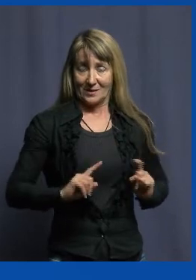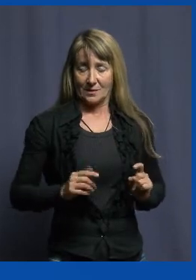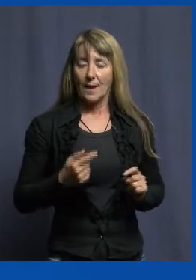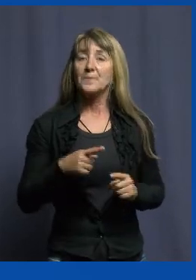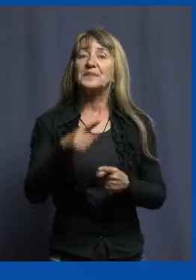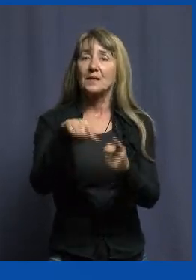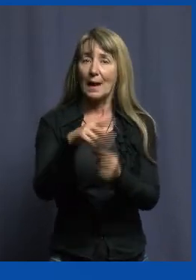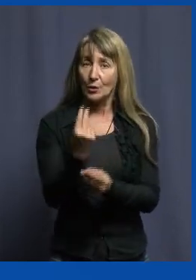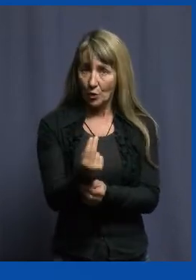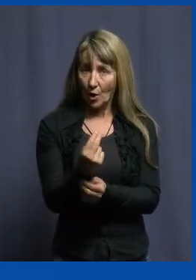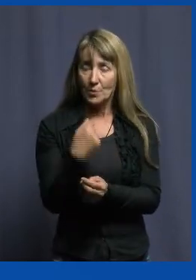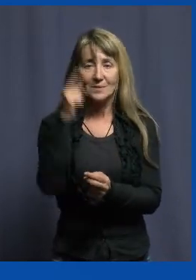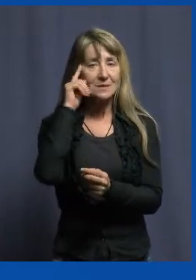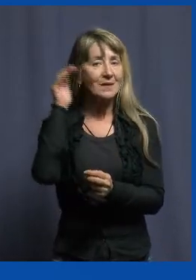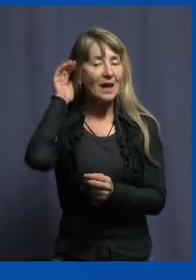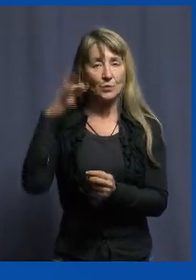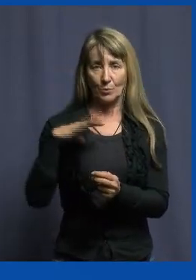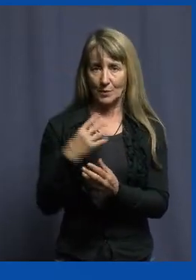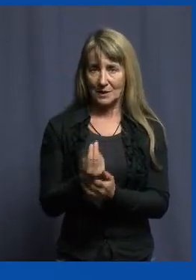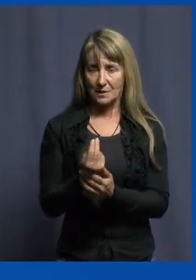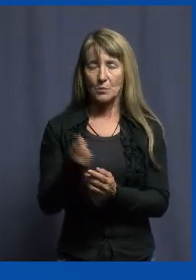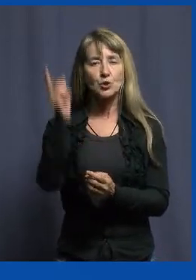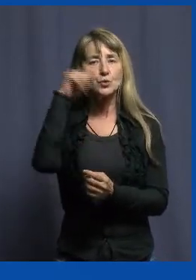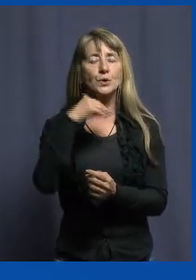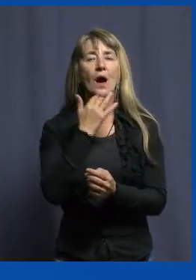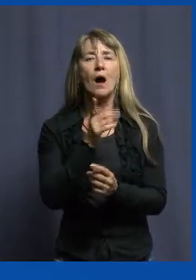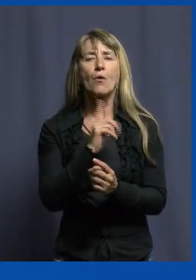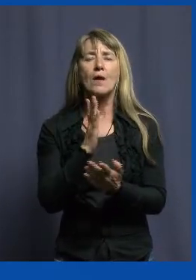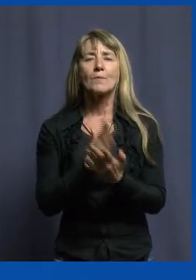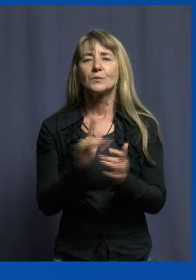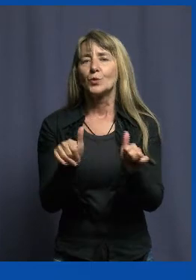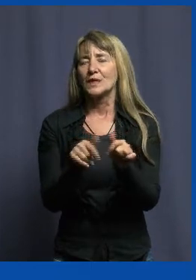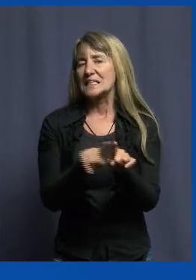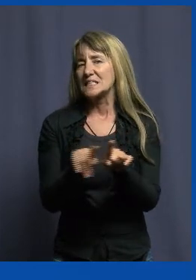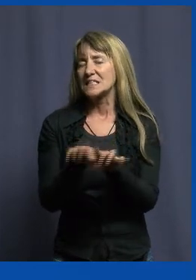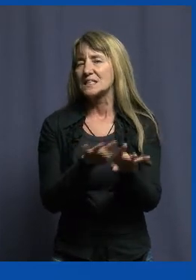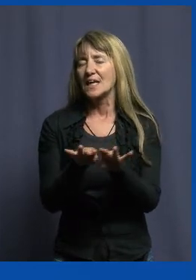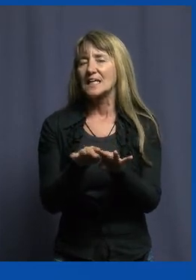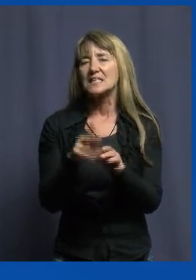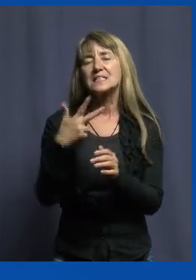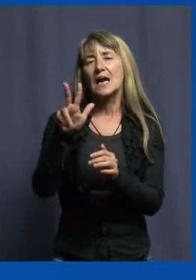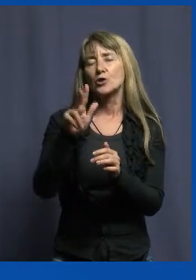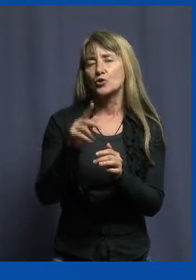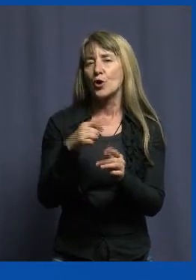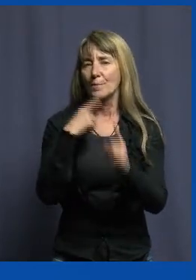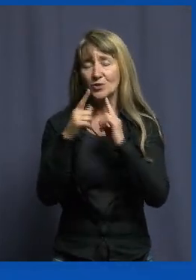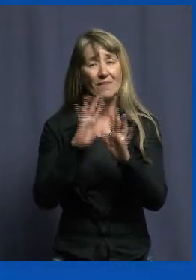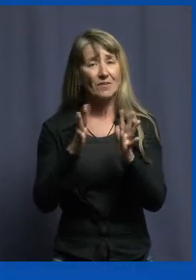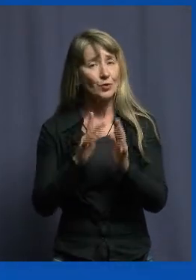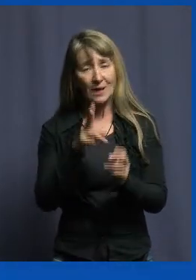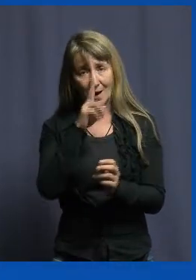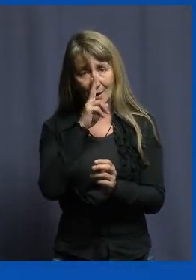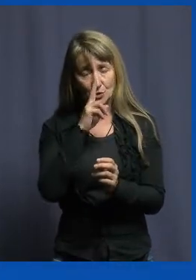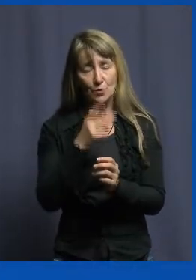dobro, mislim na vladu Republike Srbije, sutra, ako ne budemo u istoj straničkoj priči, a verovatno da nećemo,